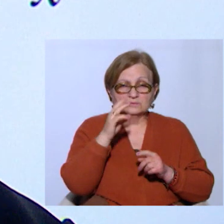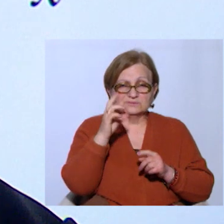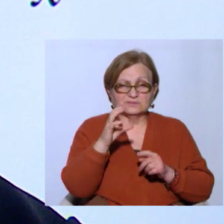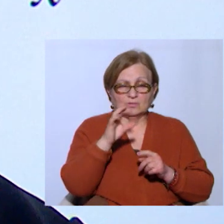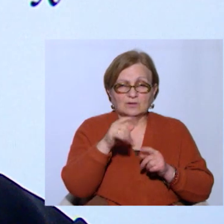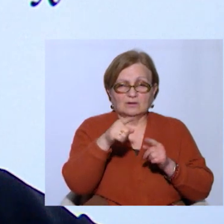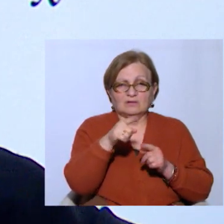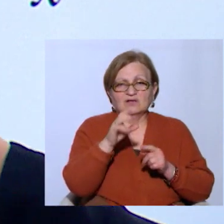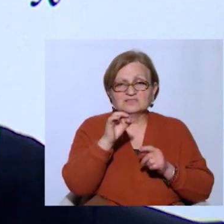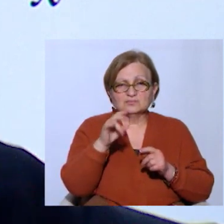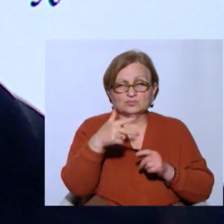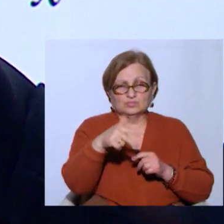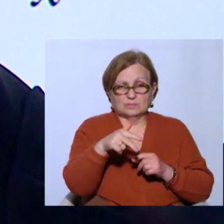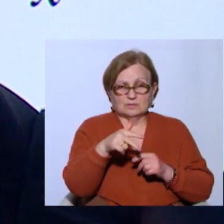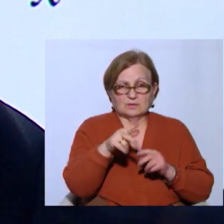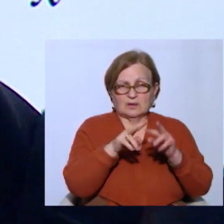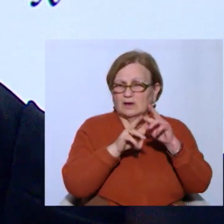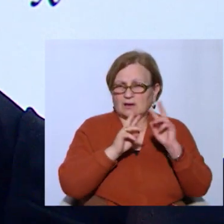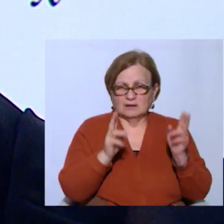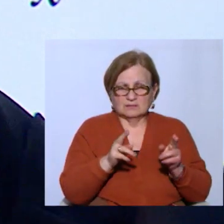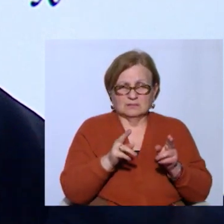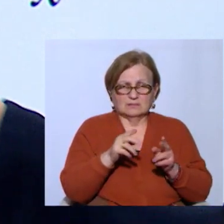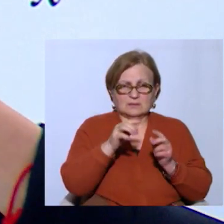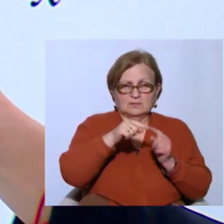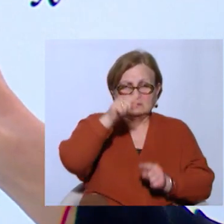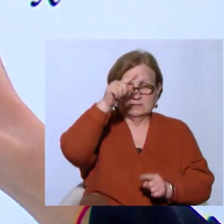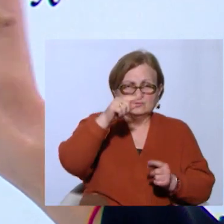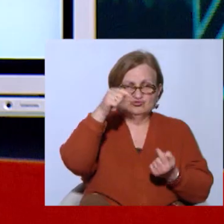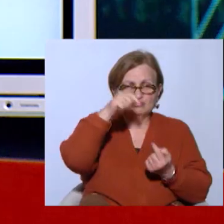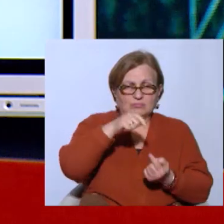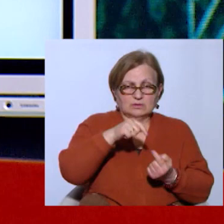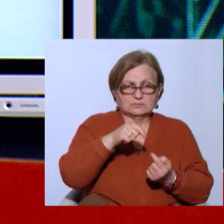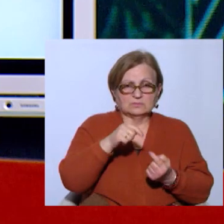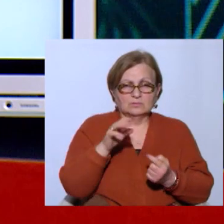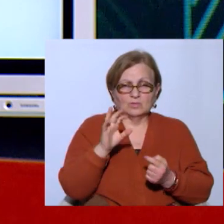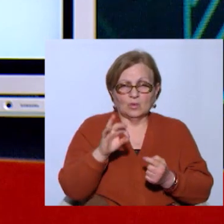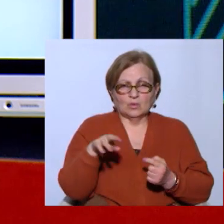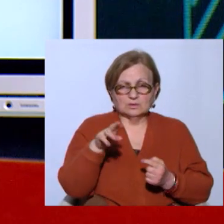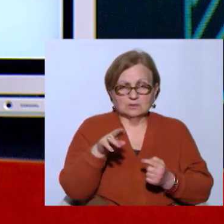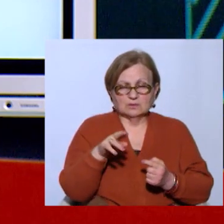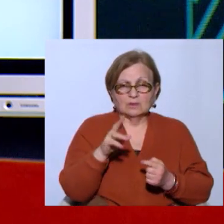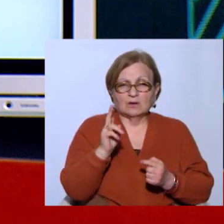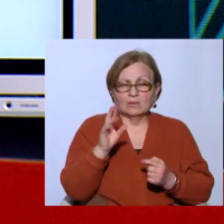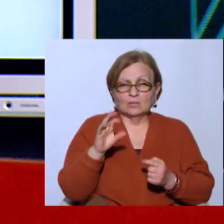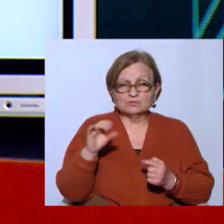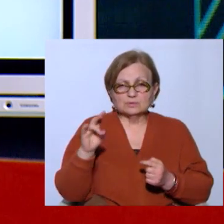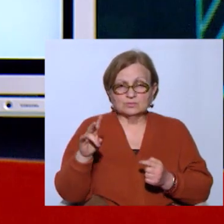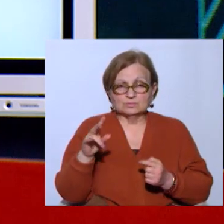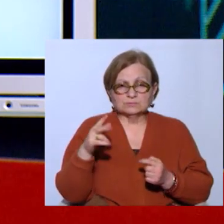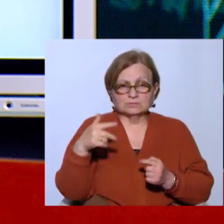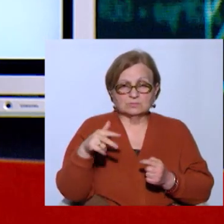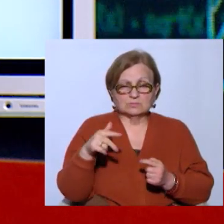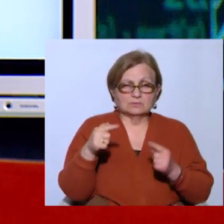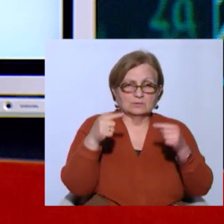სინუს 30 გრადუსი ანალოგიურად არის CD შეფარდებული OB-სთან, ხო? და კოსინუს 30 არის